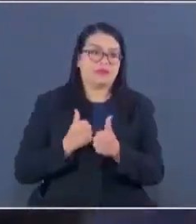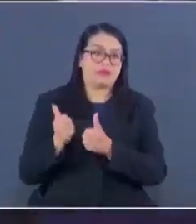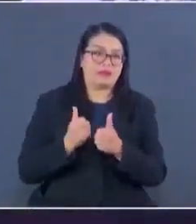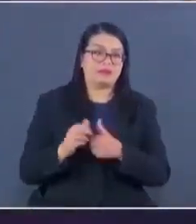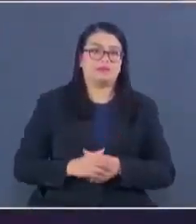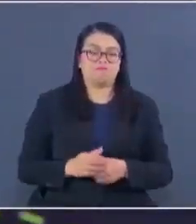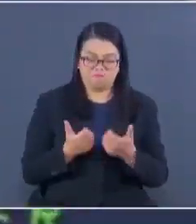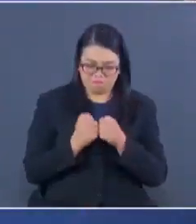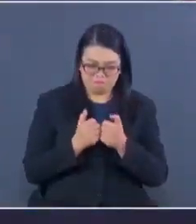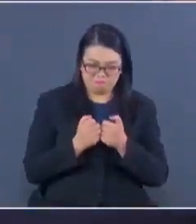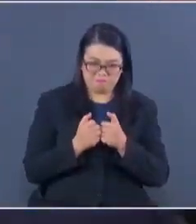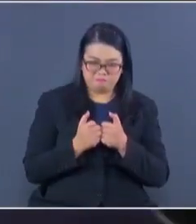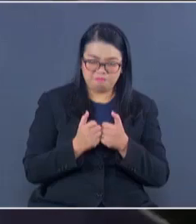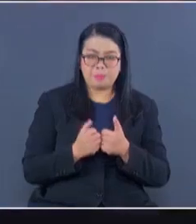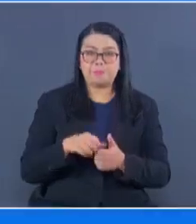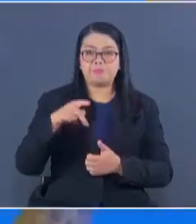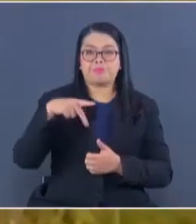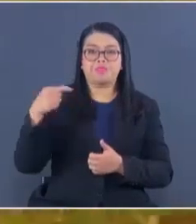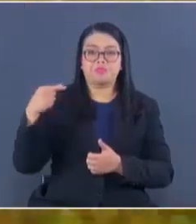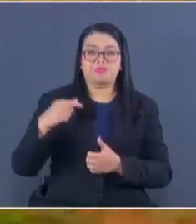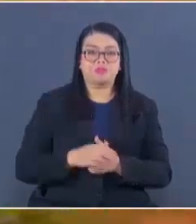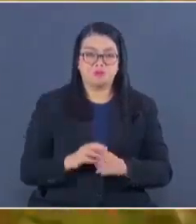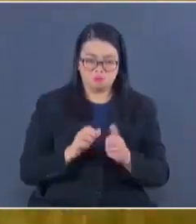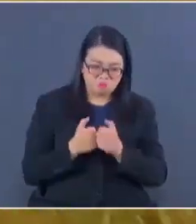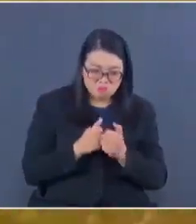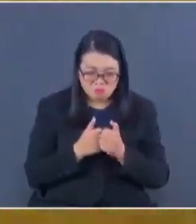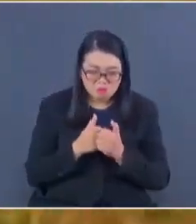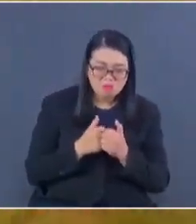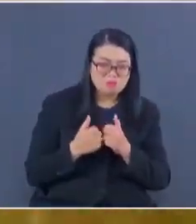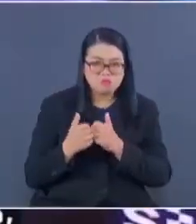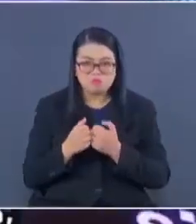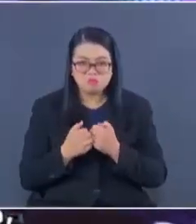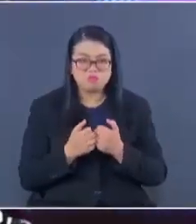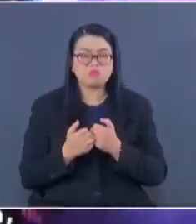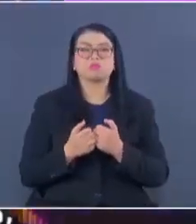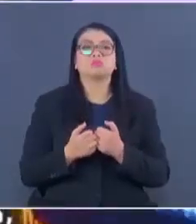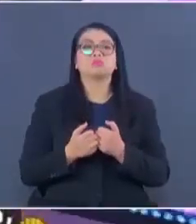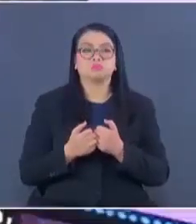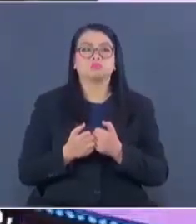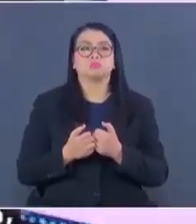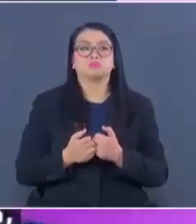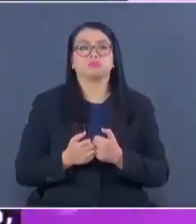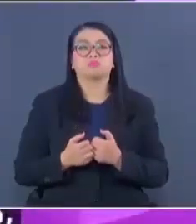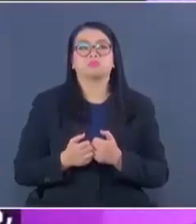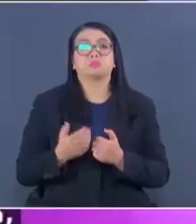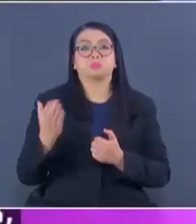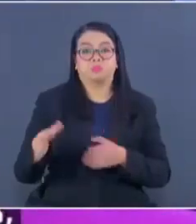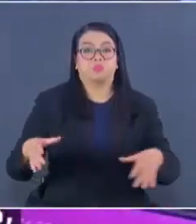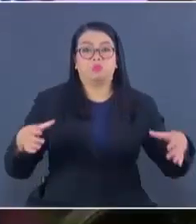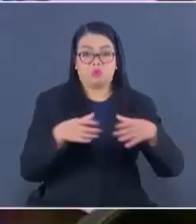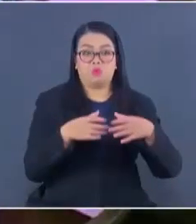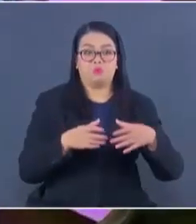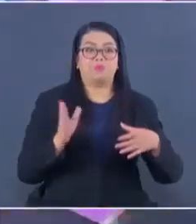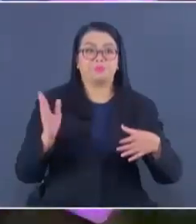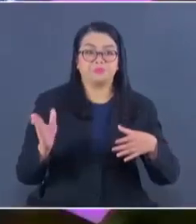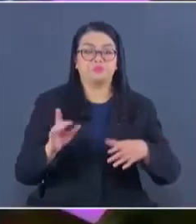สำหรับการแข่งขัน PUBG Mobile World Invitational 2023ที่กรุงริยาดประเทศซาอุดิอาระเบียครับเป็นการแข่งขันรอบเมนทัวร์นาเมน